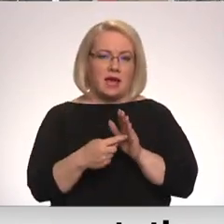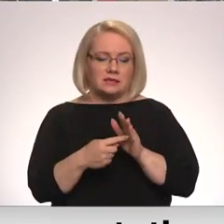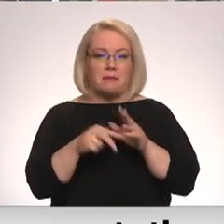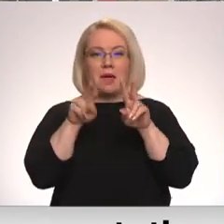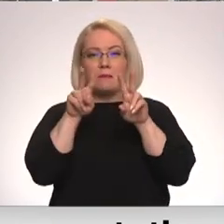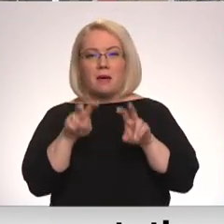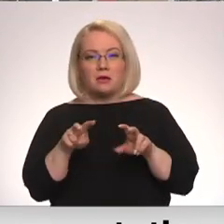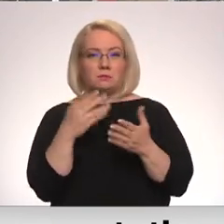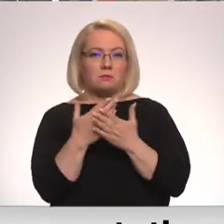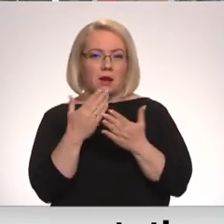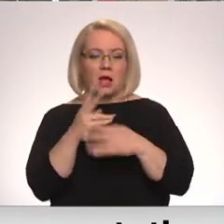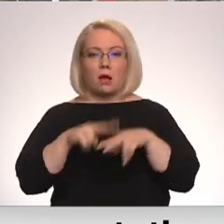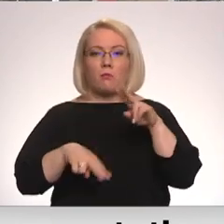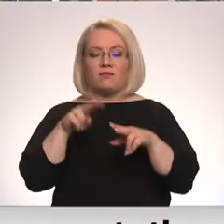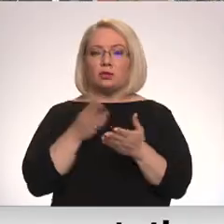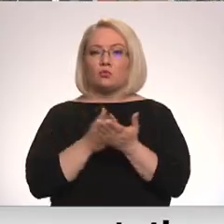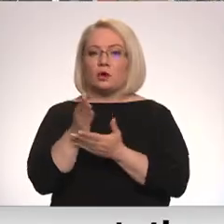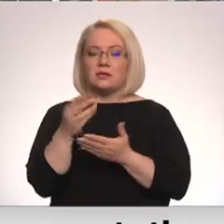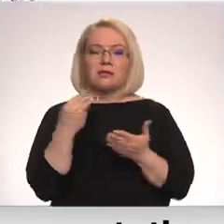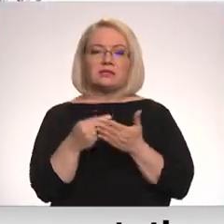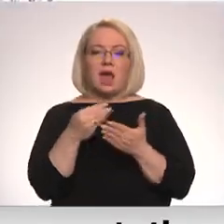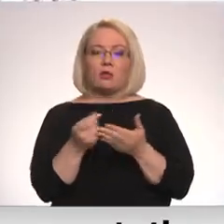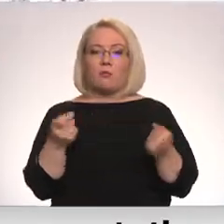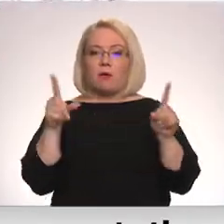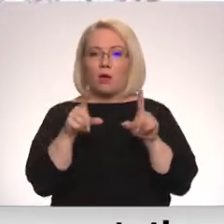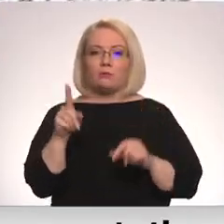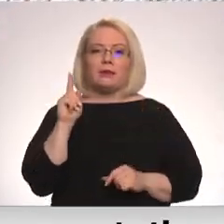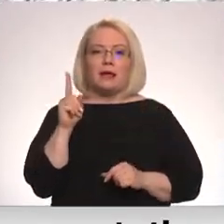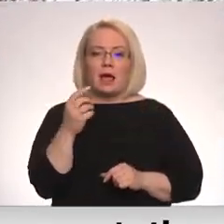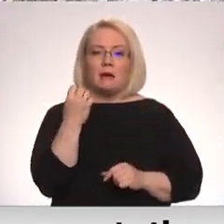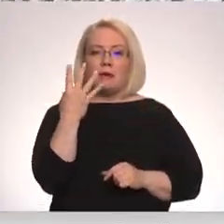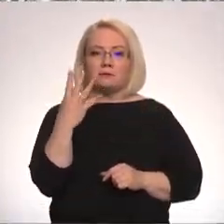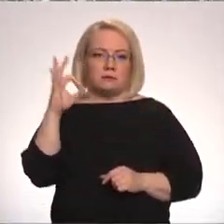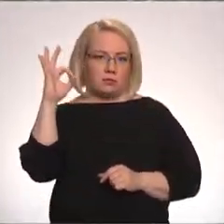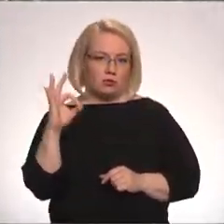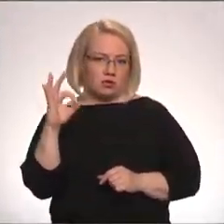pētījums parādījis, ka būvniecības nozare cenu pieaugums ir tikai 15%.